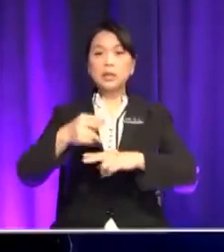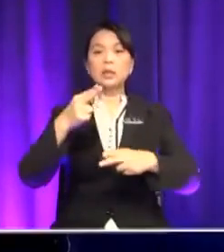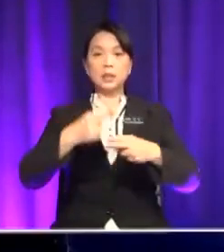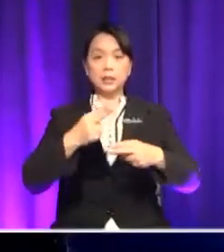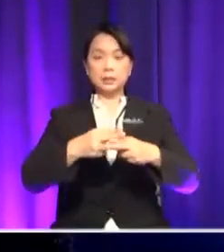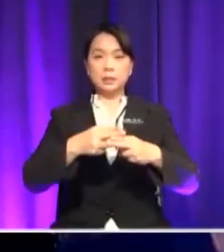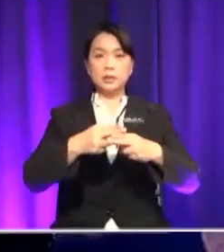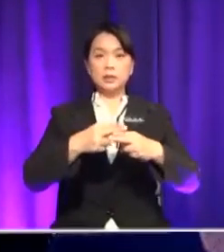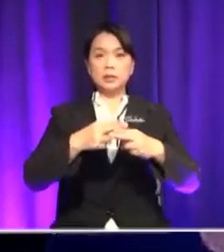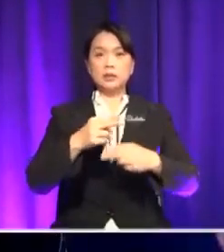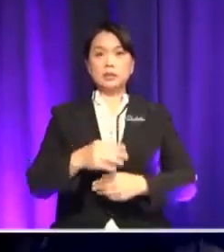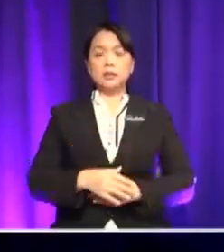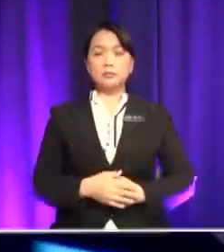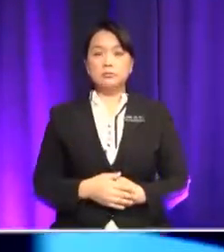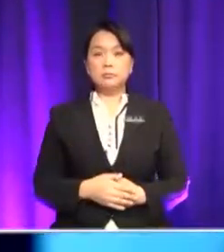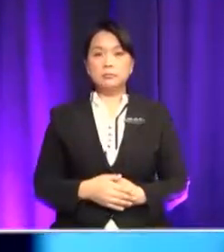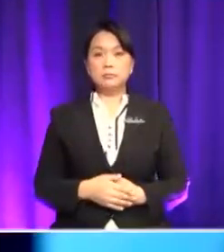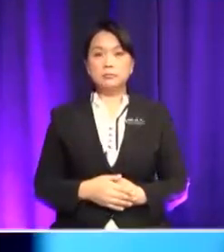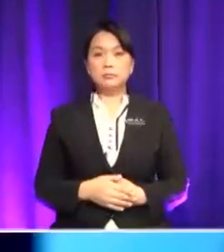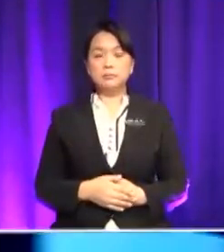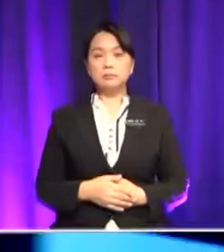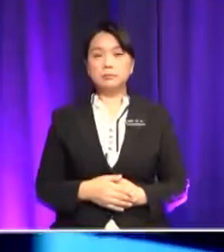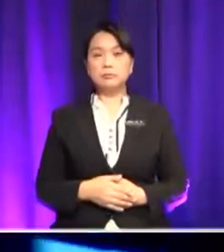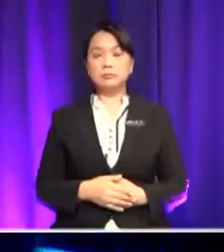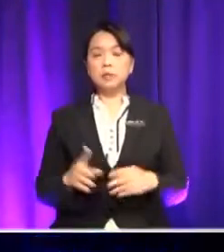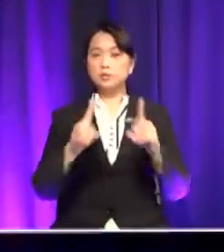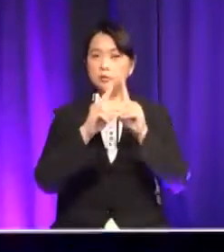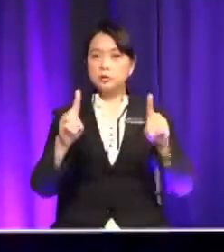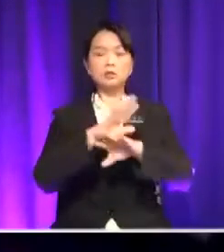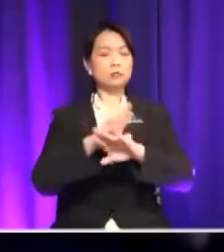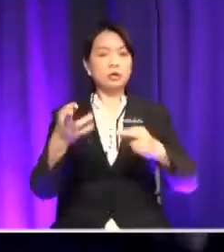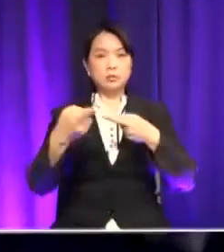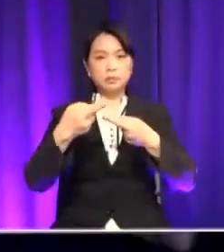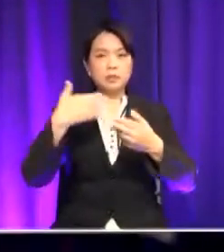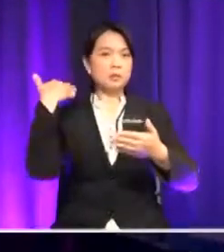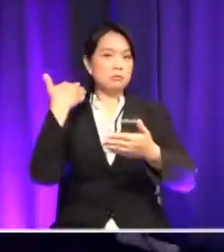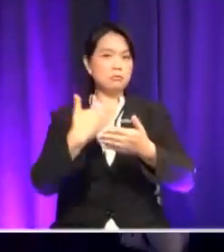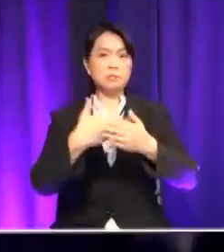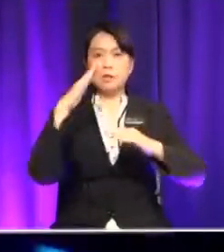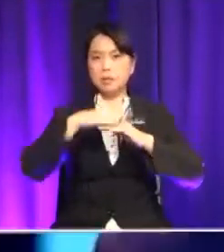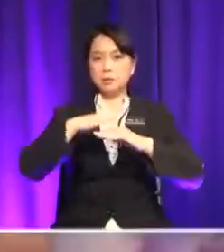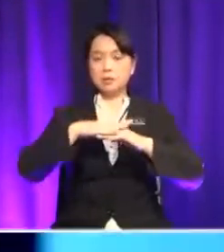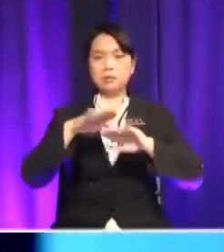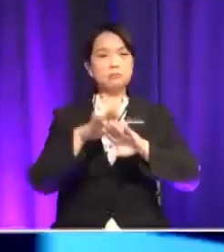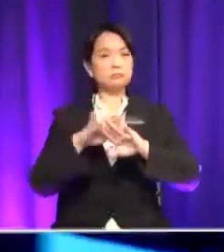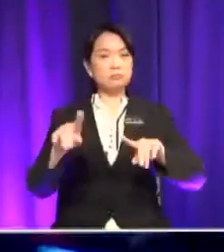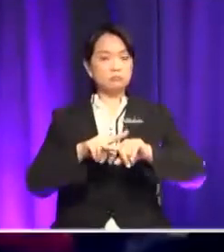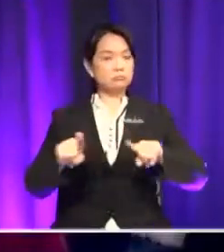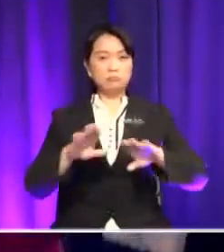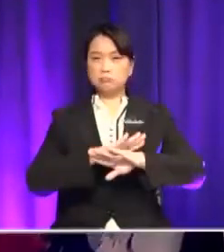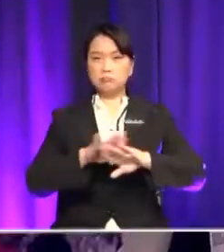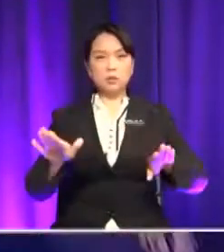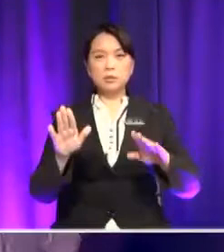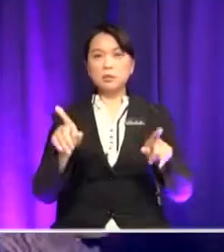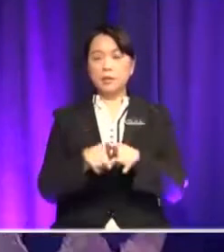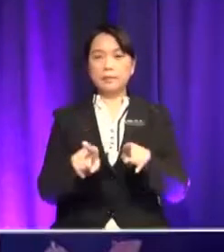bumbung limas. Dan dinding dia tidak rapat sampai ke atas. Tak sama macam UK tak tadi? Tak sama. Ni sampai ke atap kan?